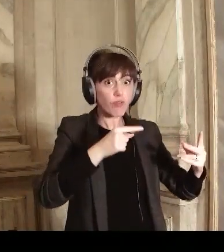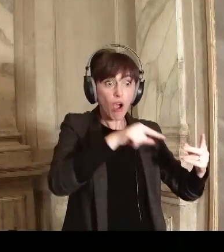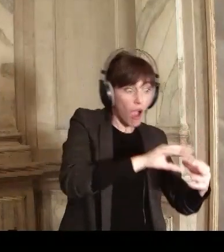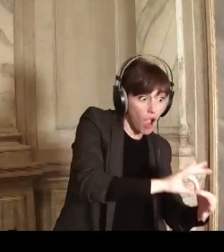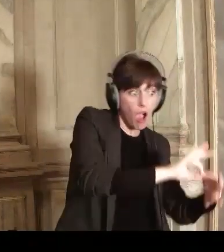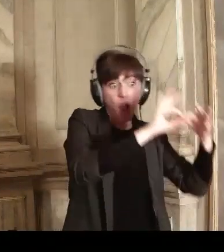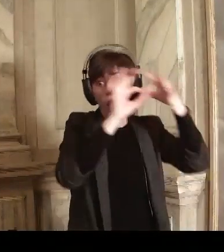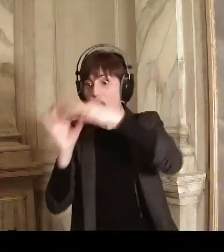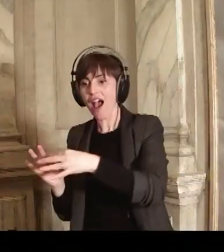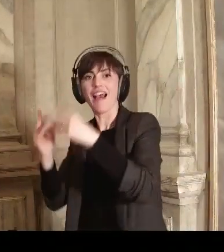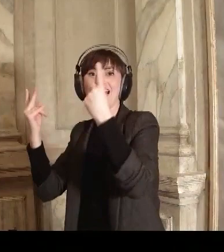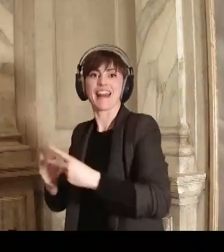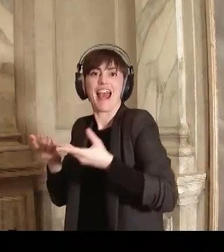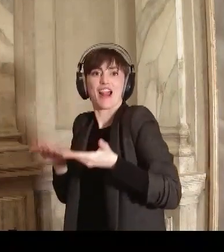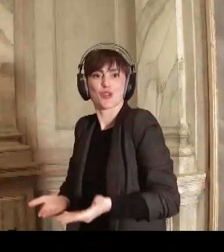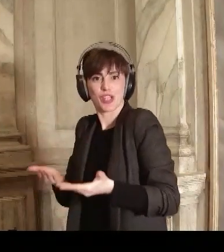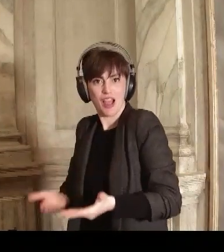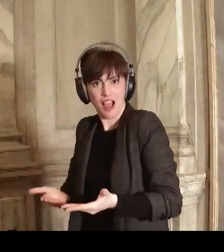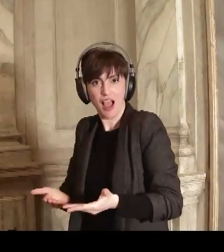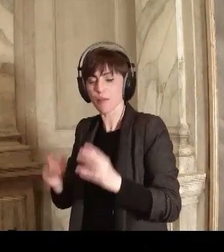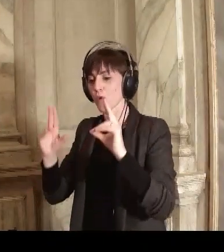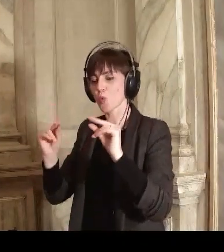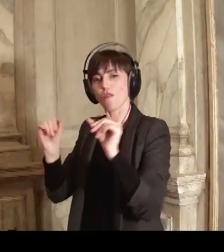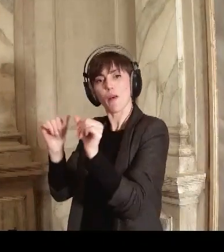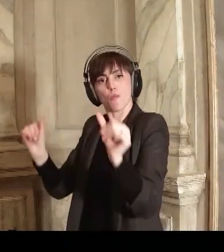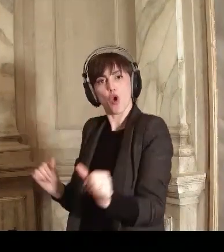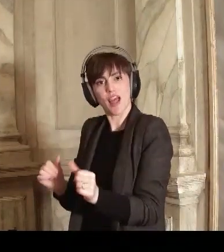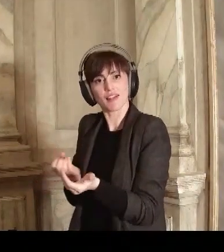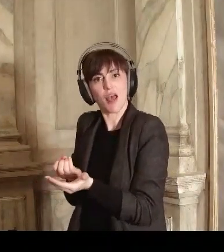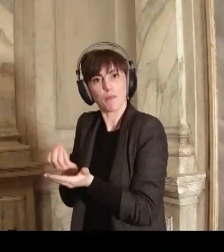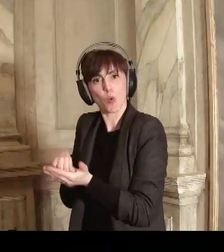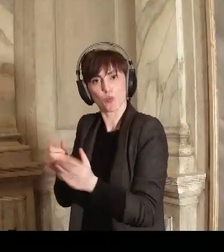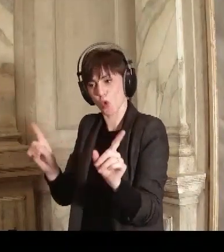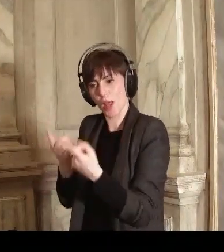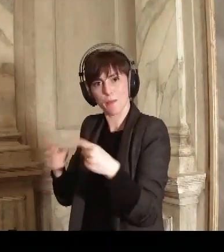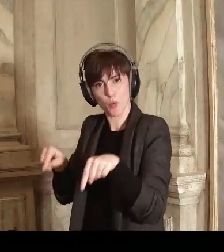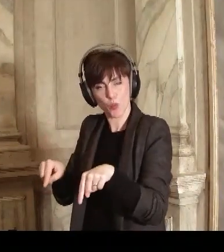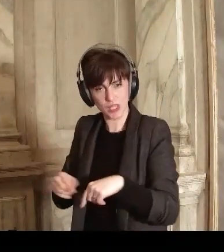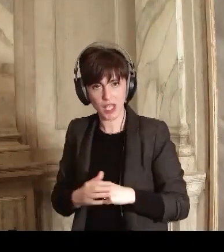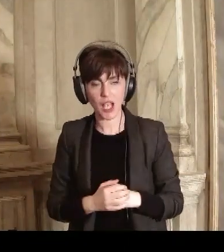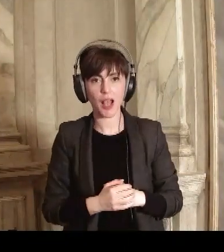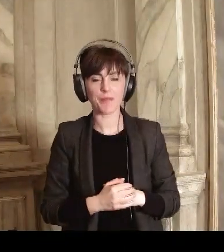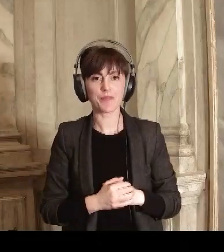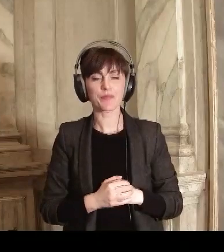nuovi e innovativi codici formali. Nell'ambito di questa sezione, La Notte di Battiti è ideata con